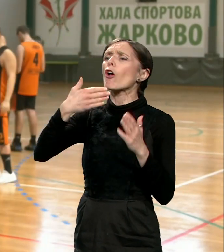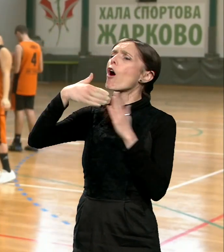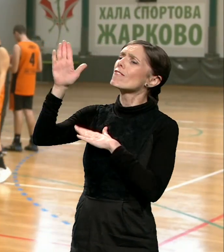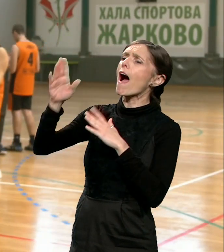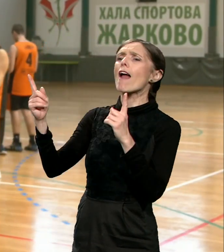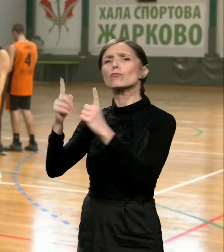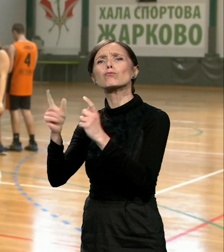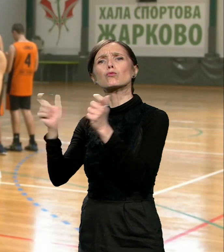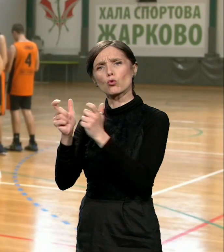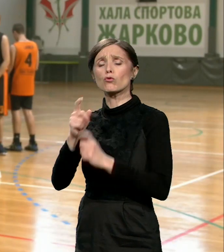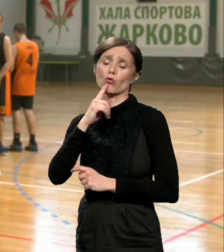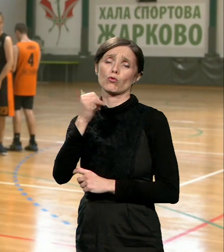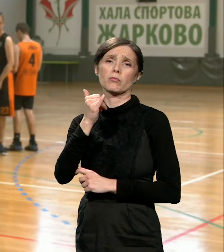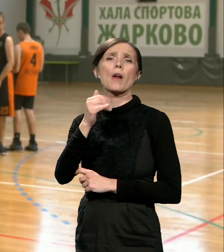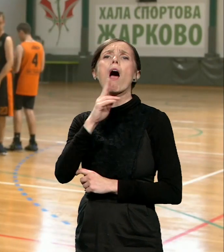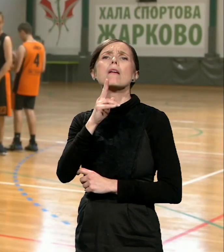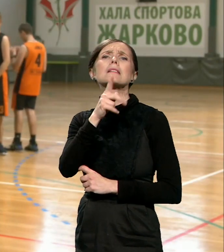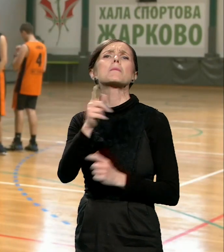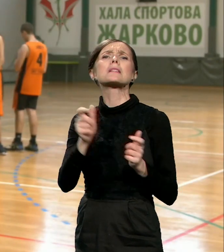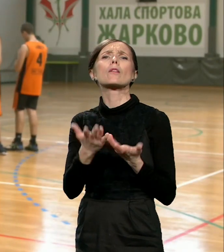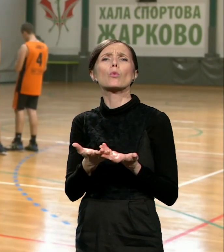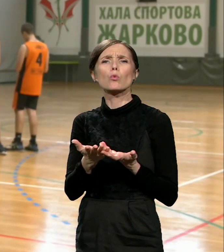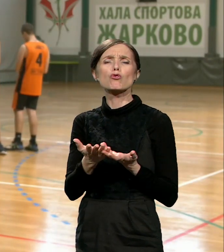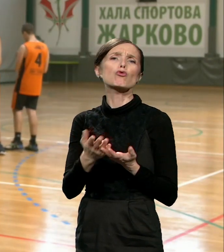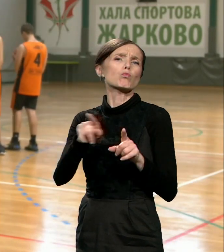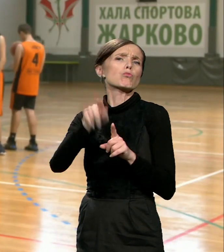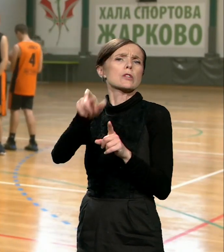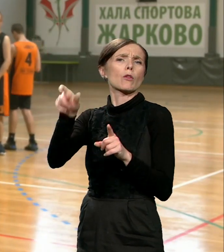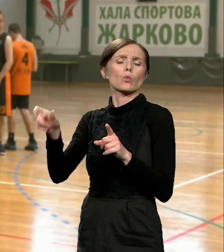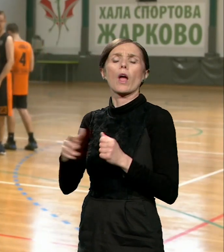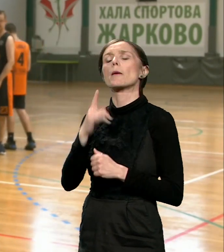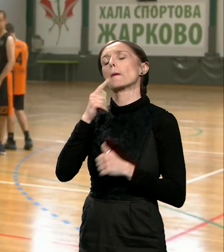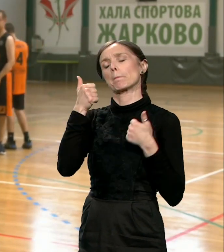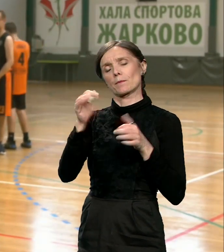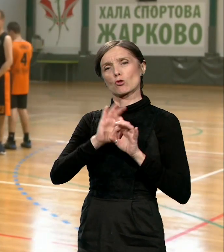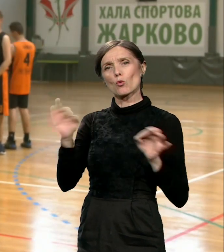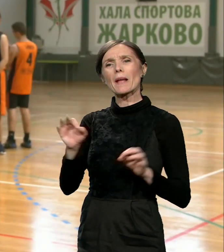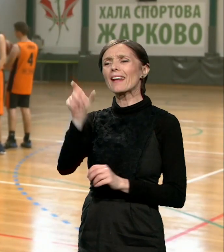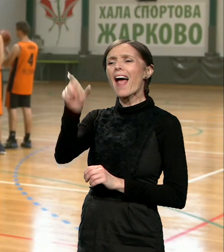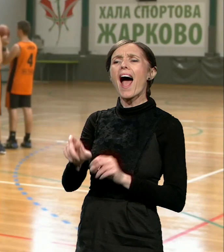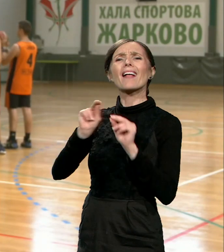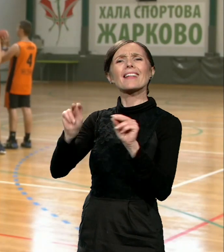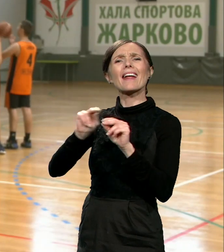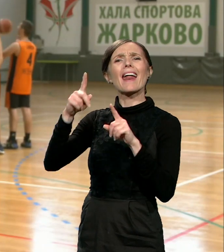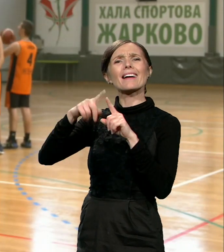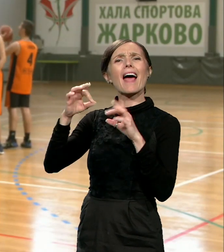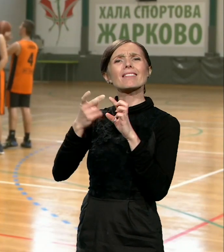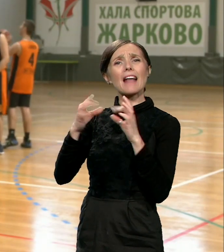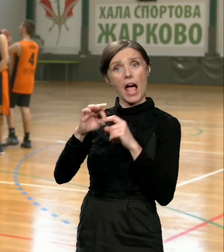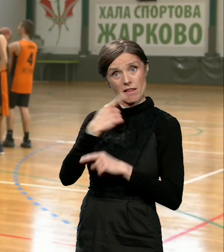Sa kim? Sa drugarima se družim. Odlično. Da li ti se dopada trener?